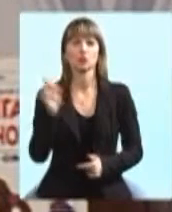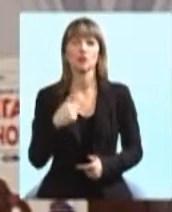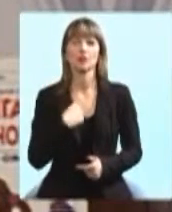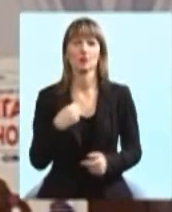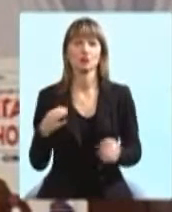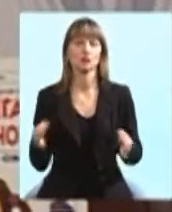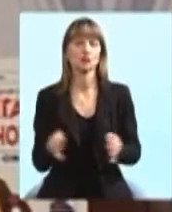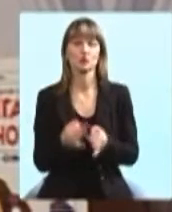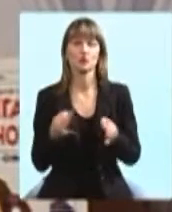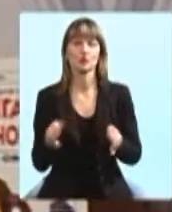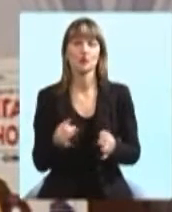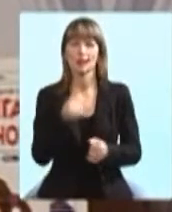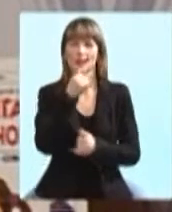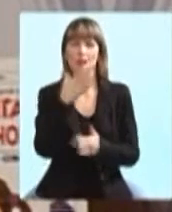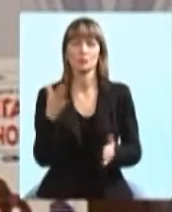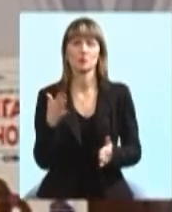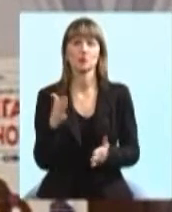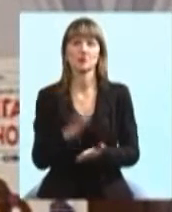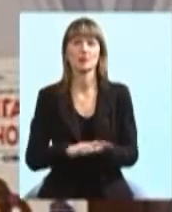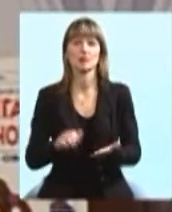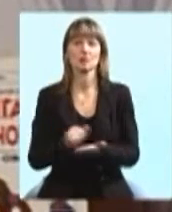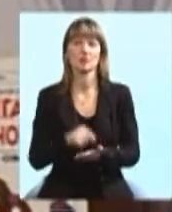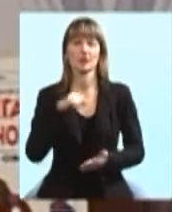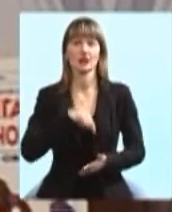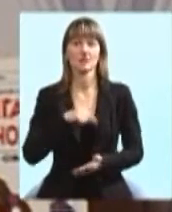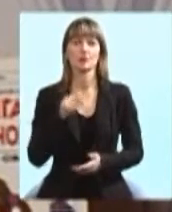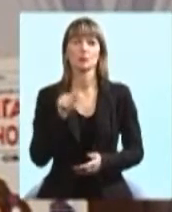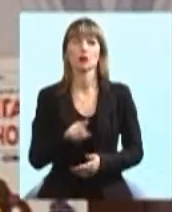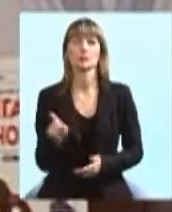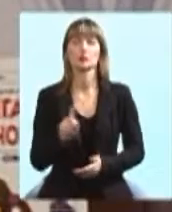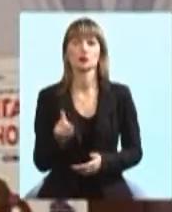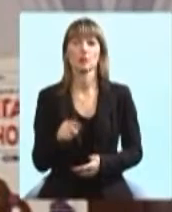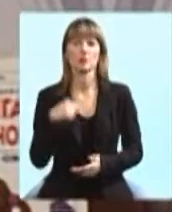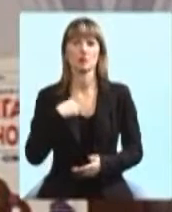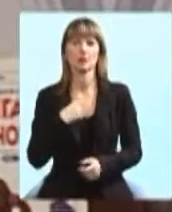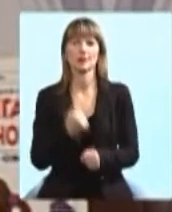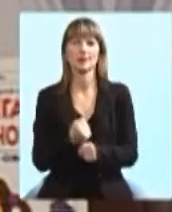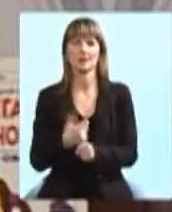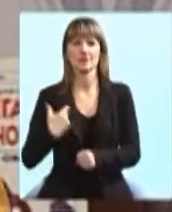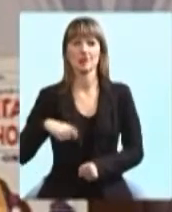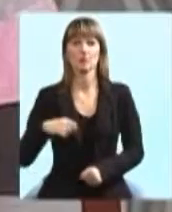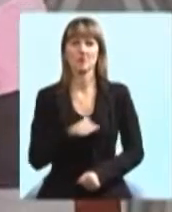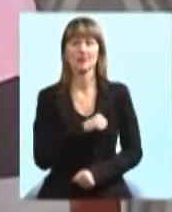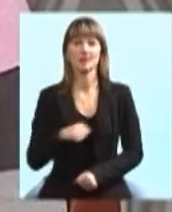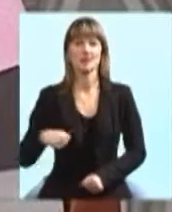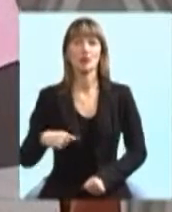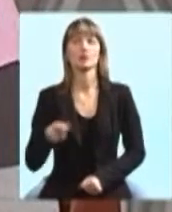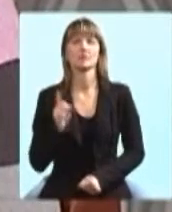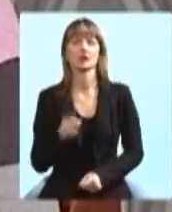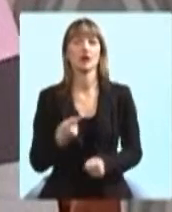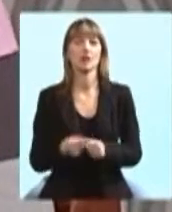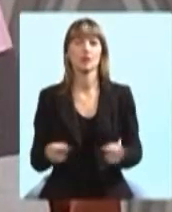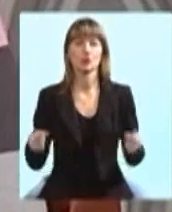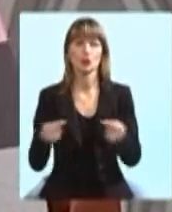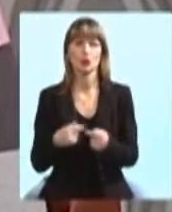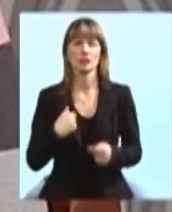нам ничто не может испортить настроение, потому что настроение мы делаем себе сами. Дійсно, це таки абсолютно